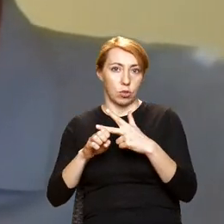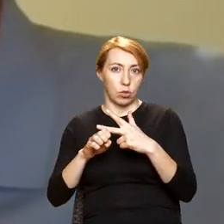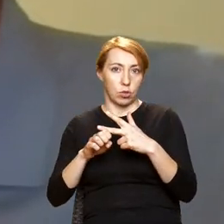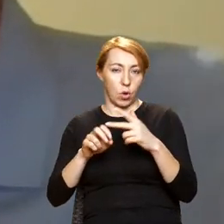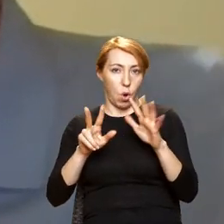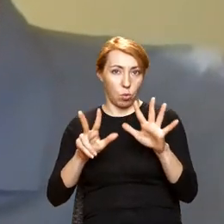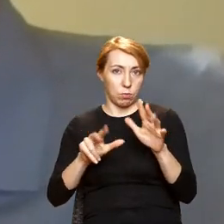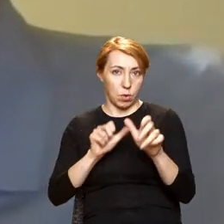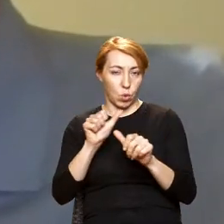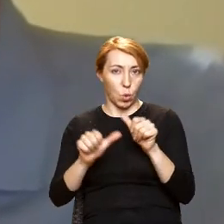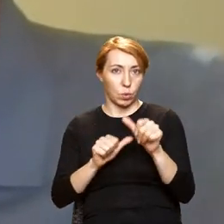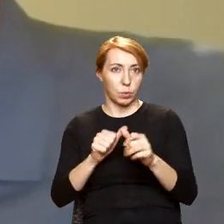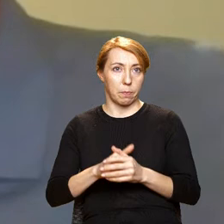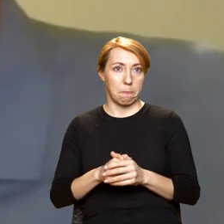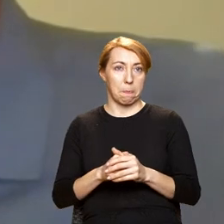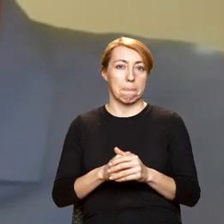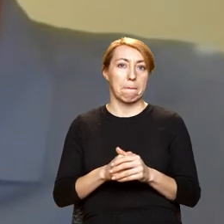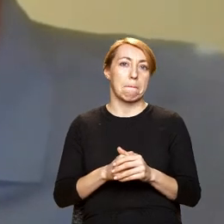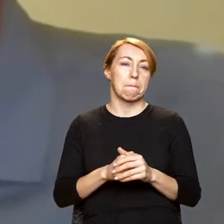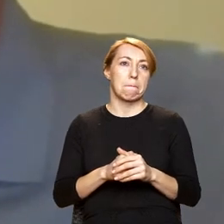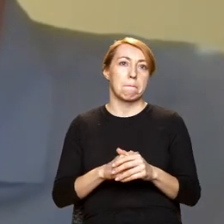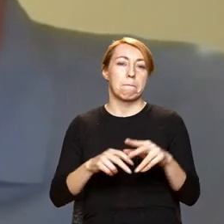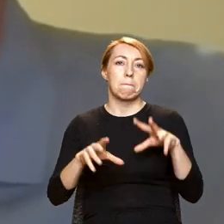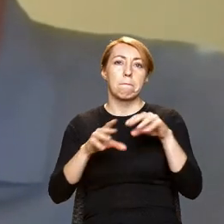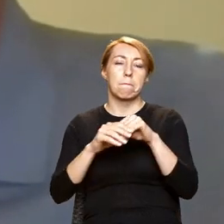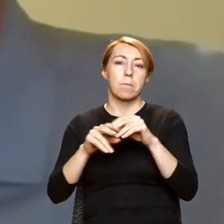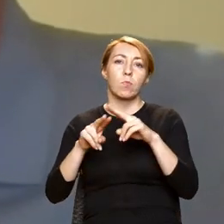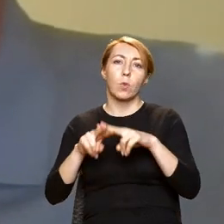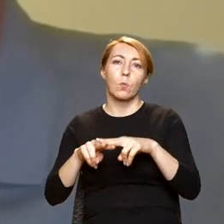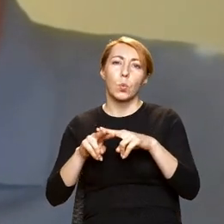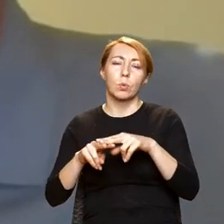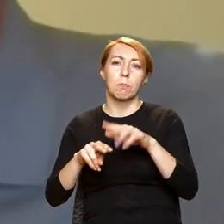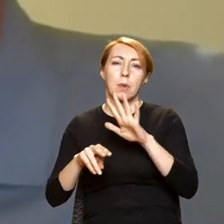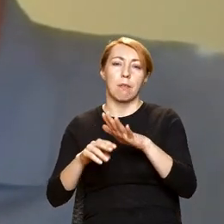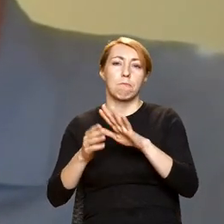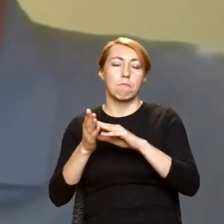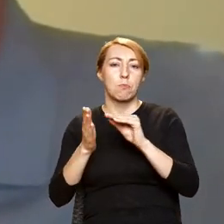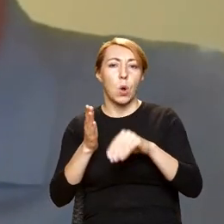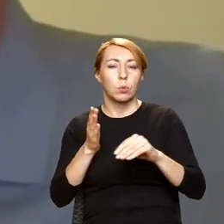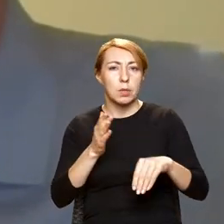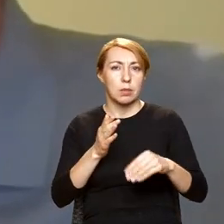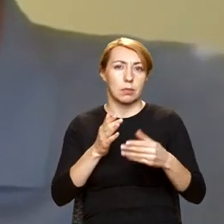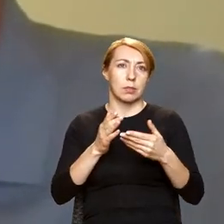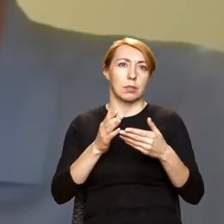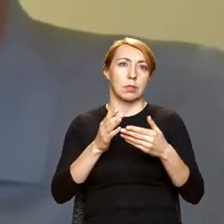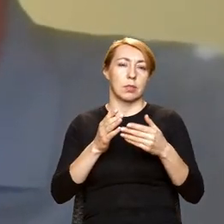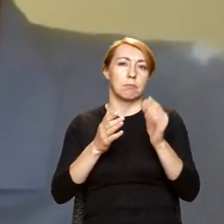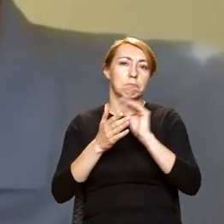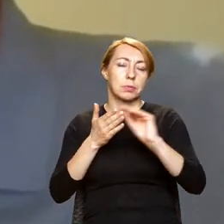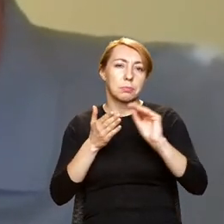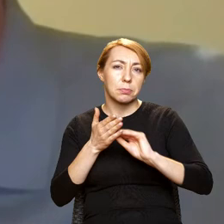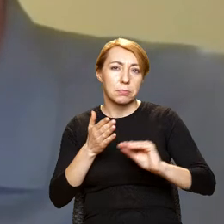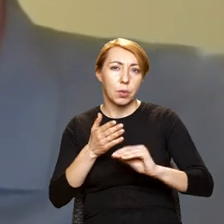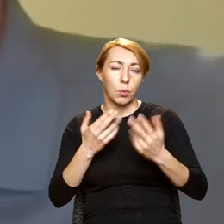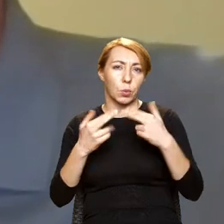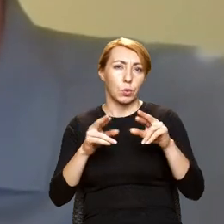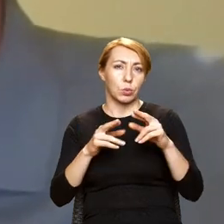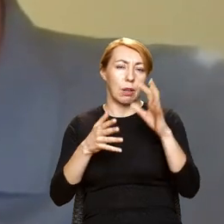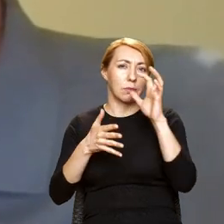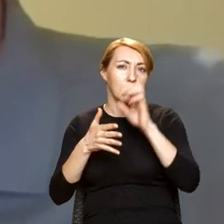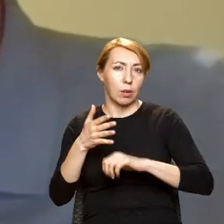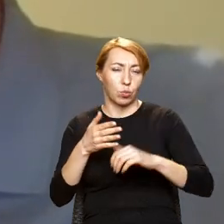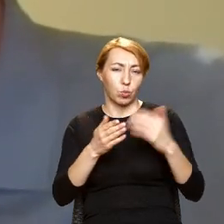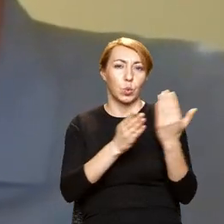1938 rok. Fundusz ten zawiera rękopisy i druki o różnej treści. Dokumenty